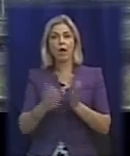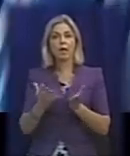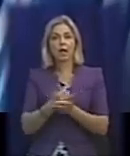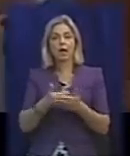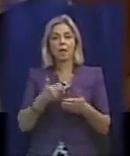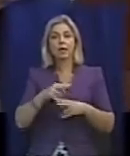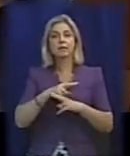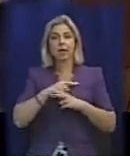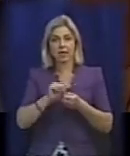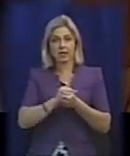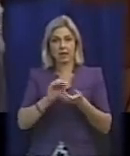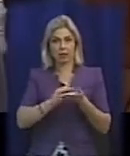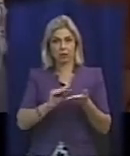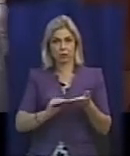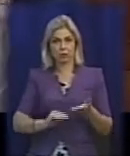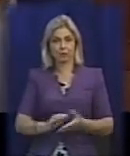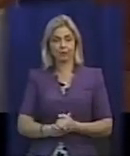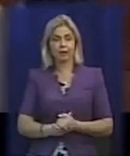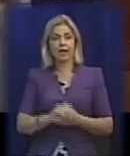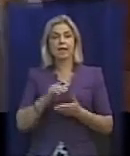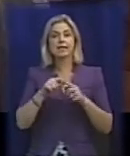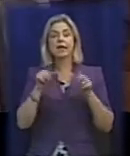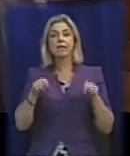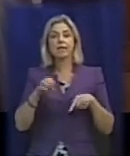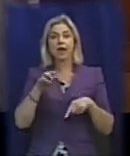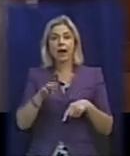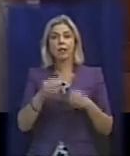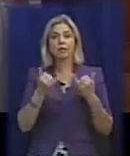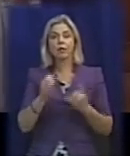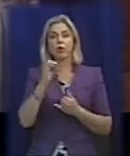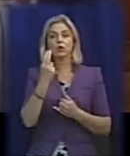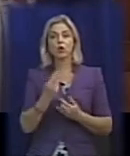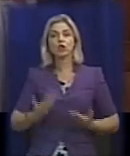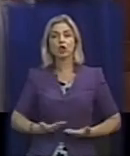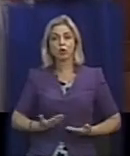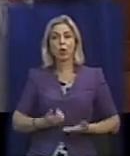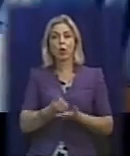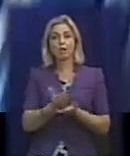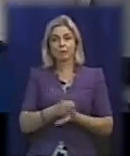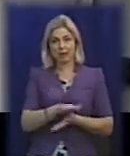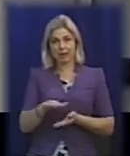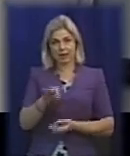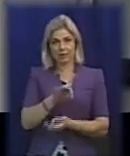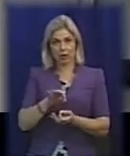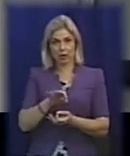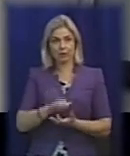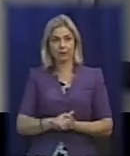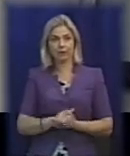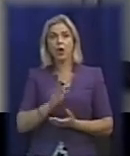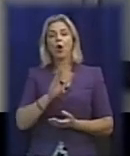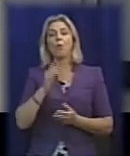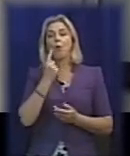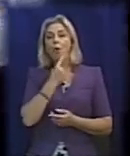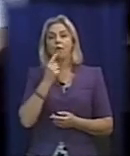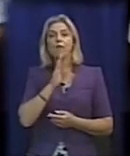записку. Сертифікати та ключі від квартир. Сьогодні соціальним житлом забезпечили дітей-сиріт. Мова ворожнечі, чого не